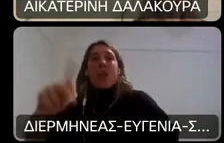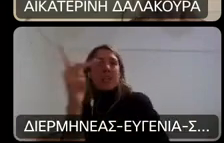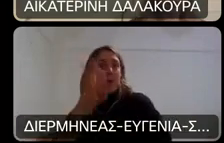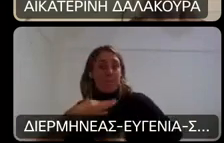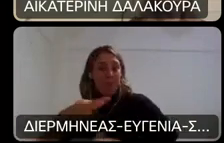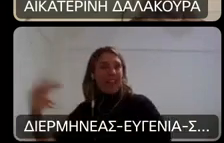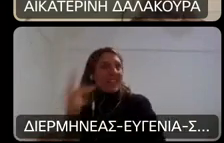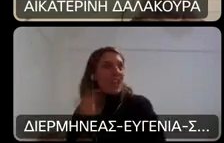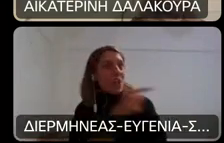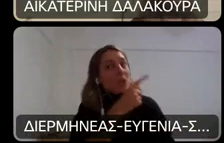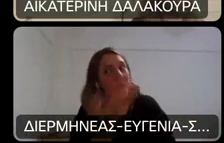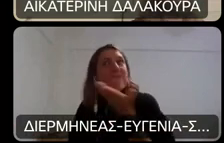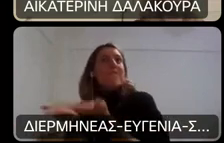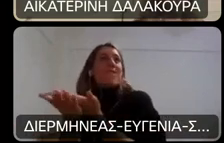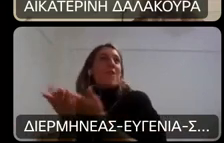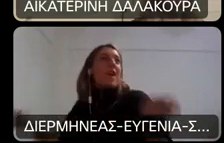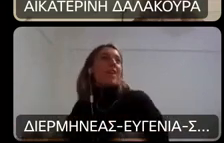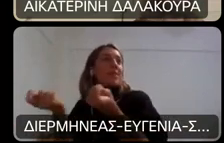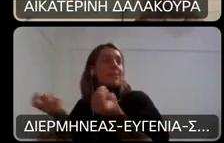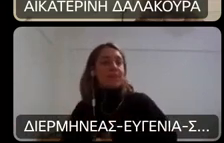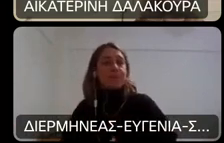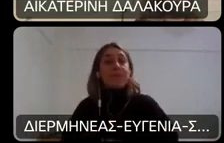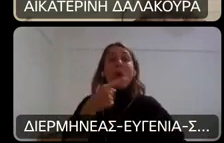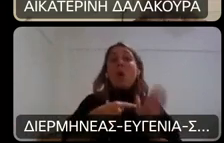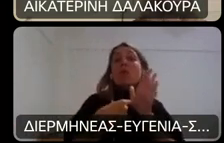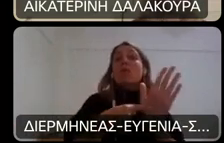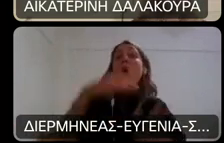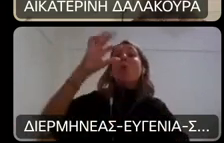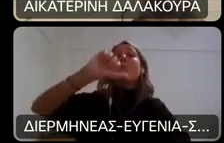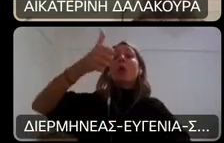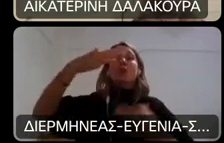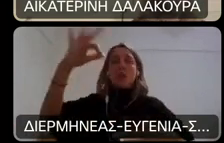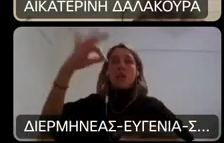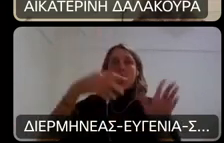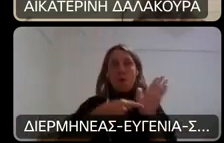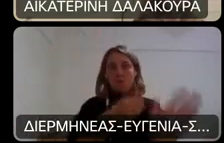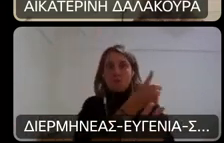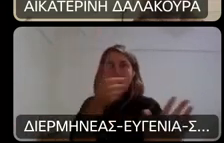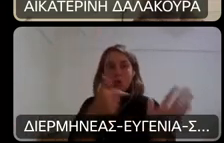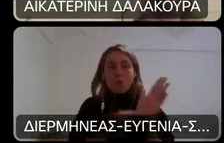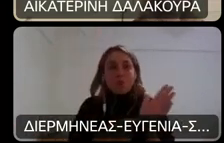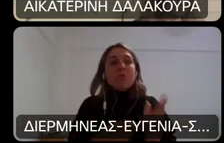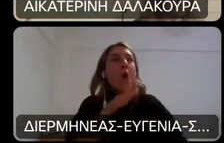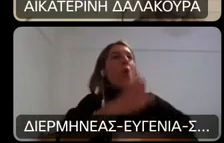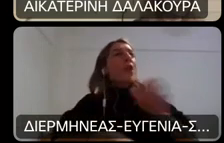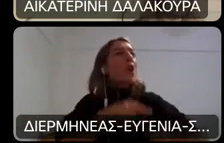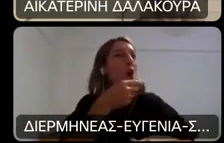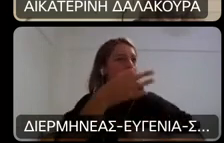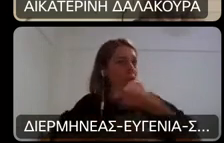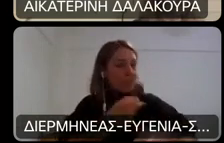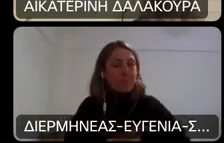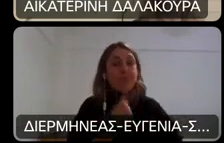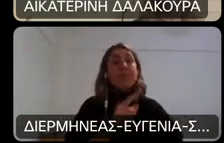Ο οδηγός αυτός, σας τον δείχνω εδώ, πάλι την πρώτη του σελίδα μόνο, συντάχθηκε σε δύο εκδοχές. Μία εκτενέστερη με